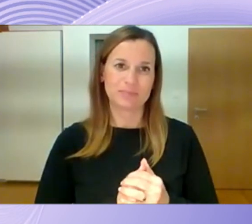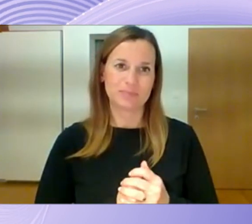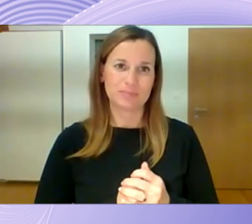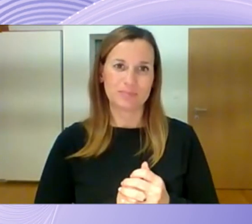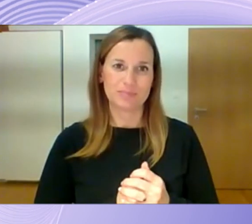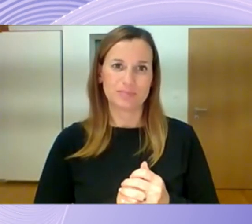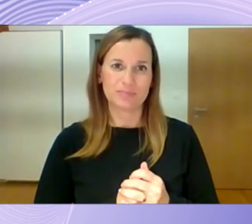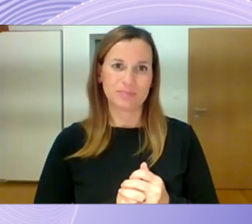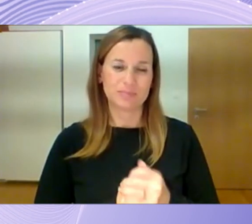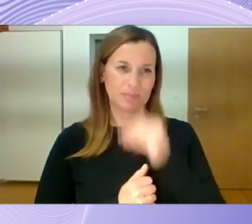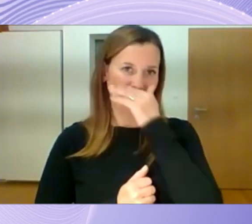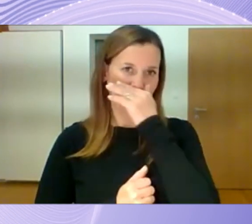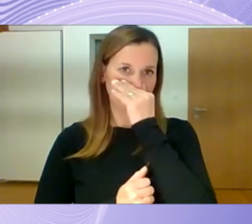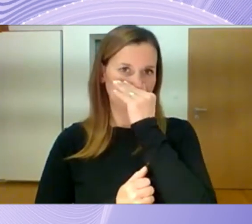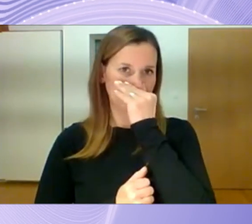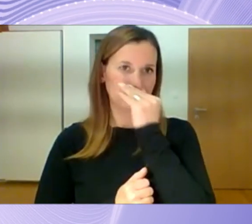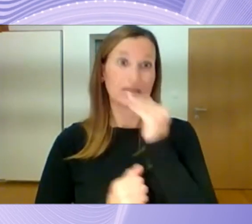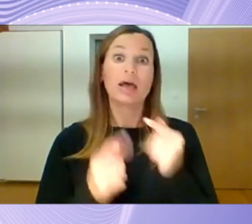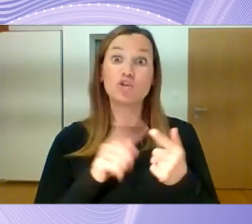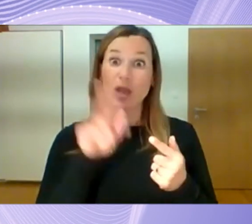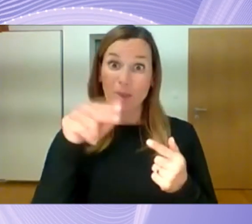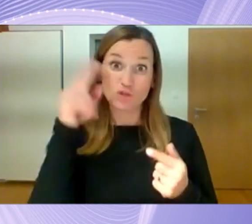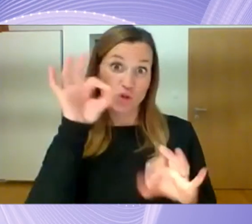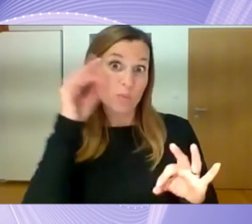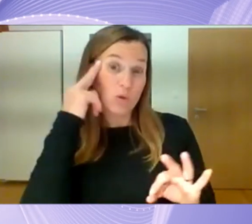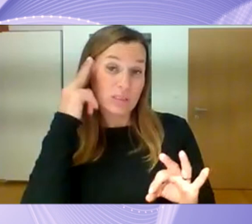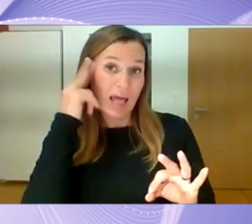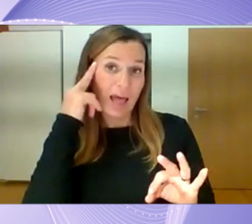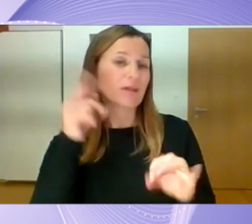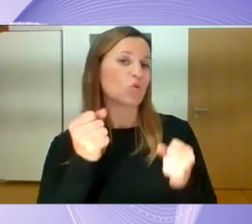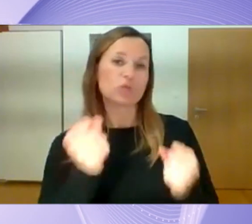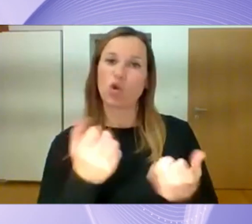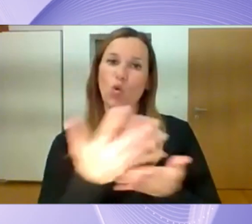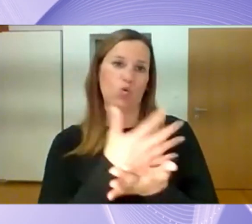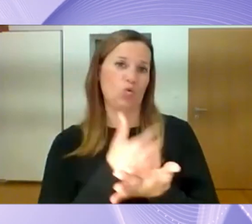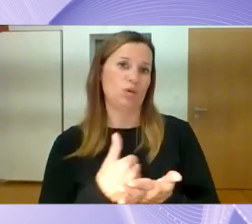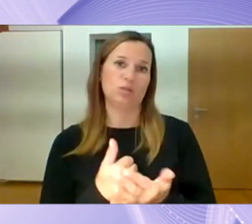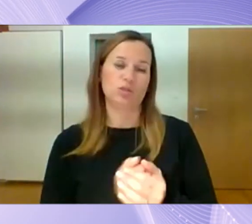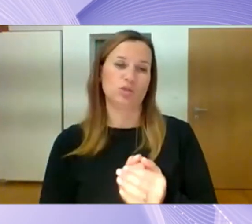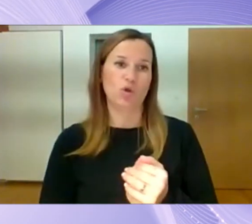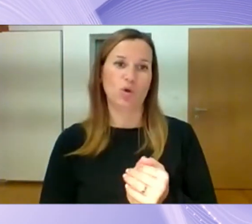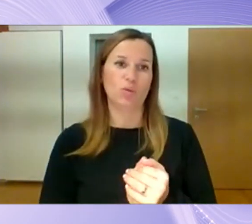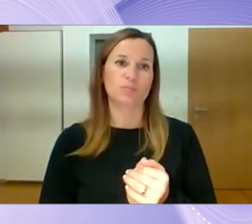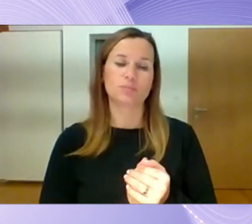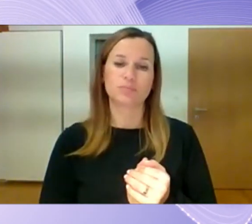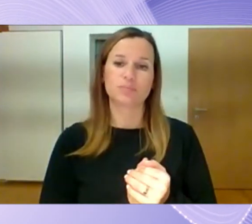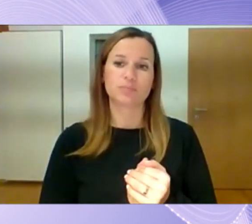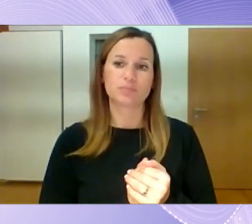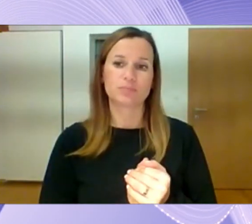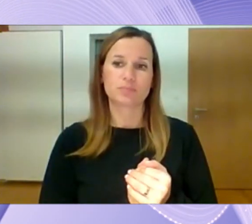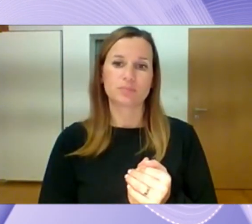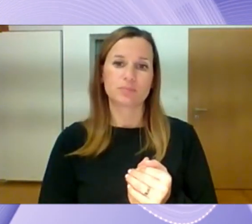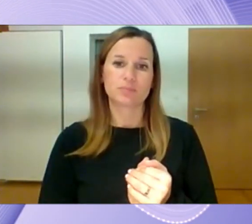Da je tudi tle znanje lahko pride zelo prav, evo. Tale pa mičken daljši.